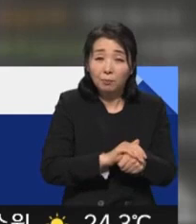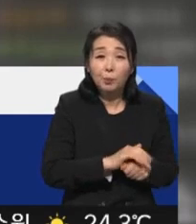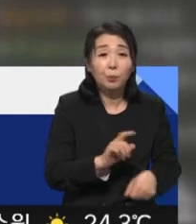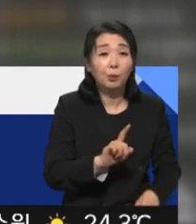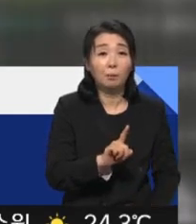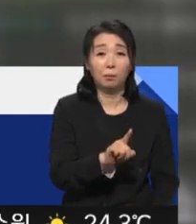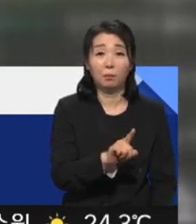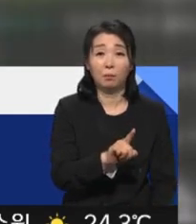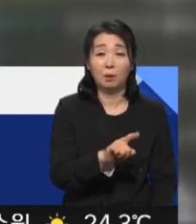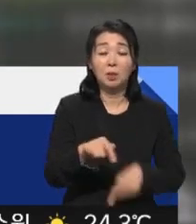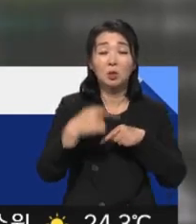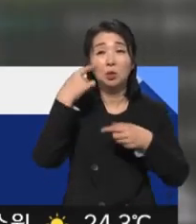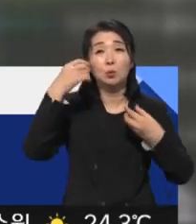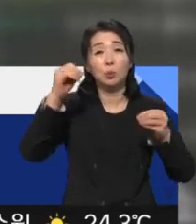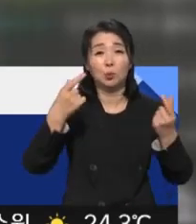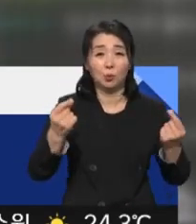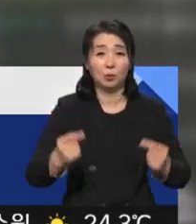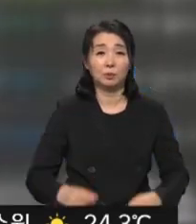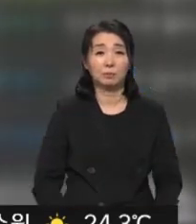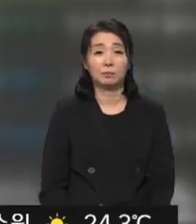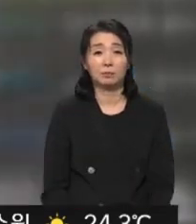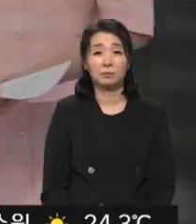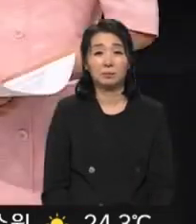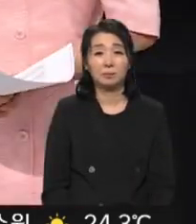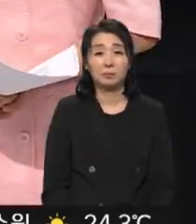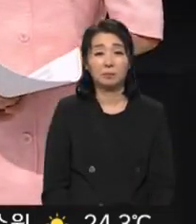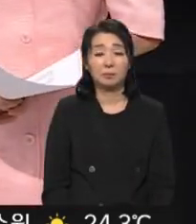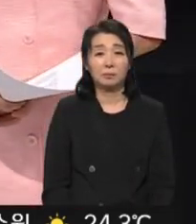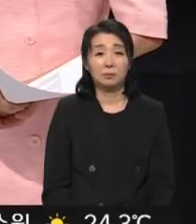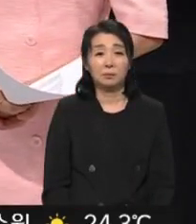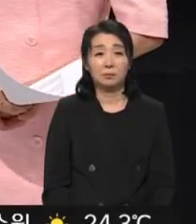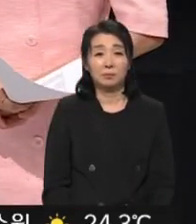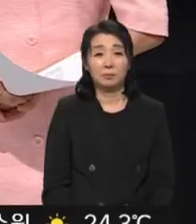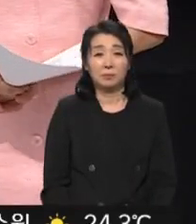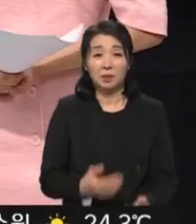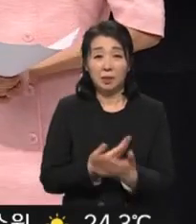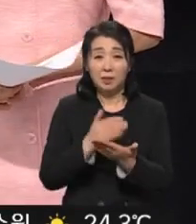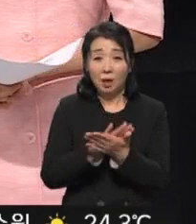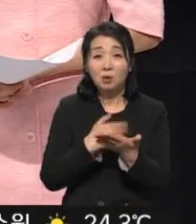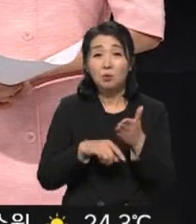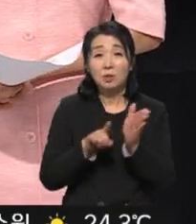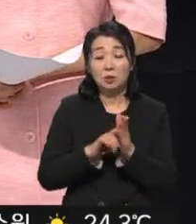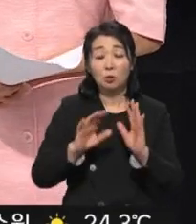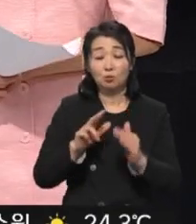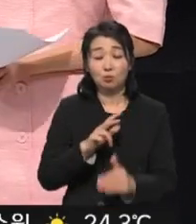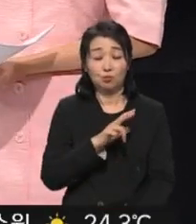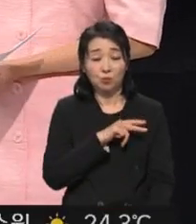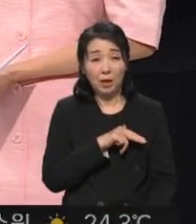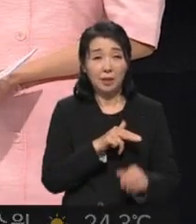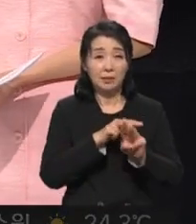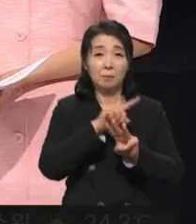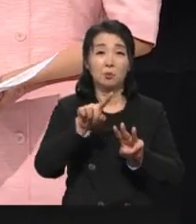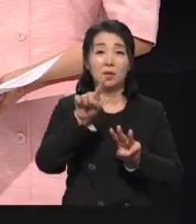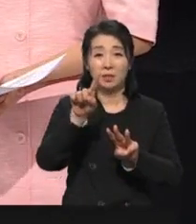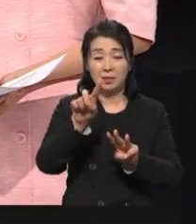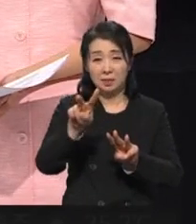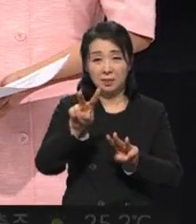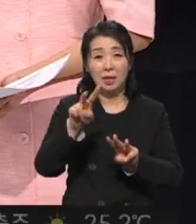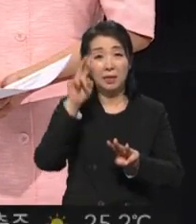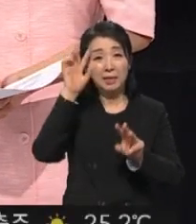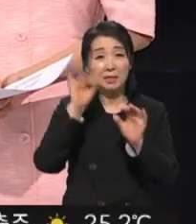저는 정치쇼라고 보는 거죠. 개헌을 위해서는 국회 재적 인원의 3분의 2 이상이